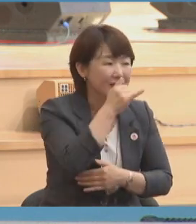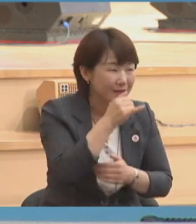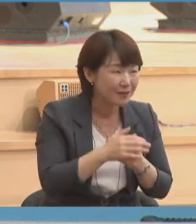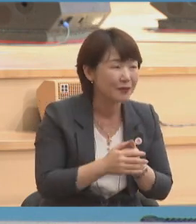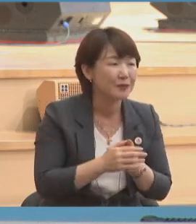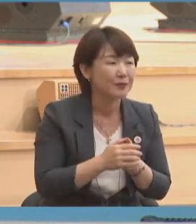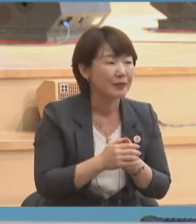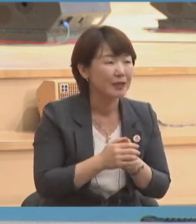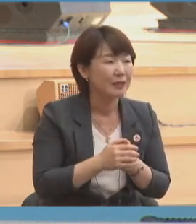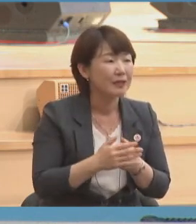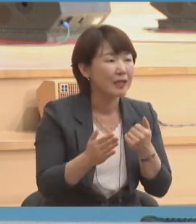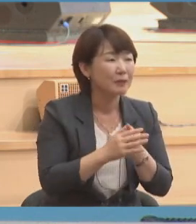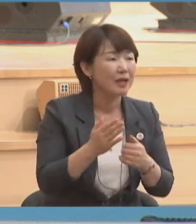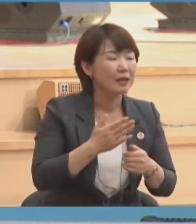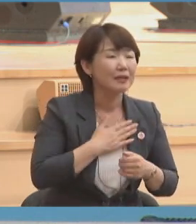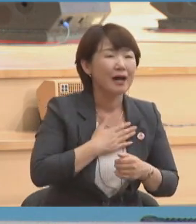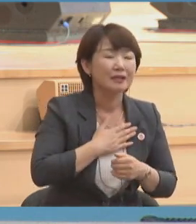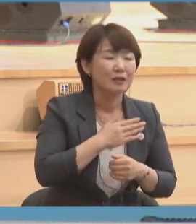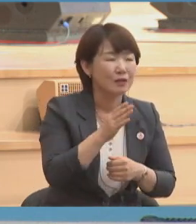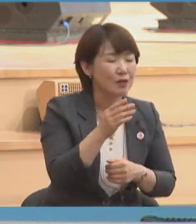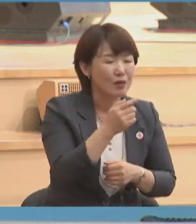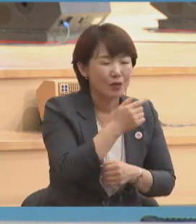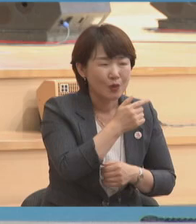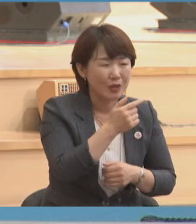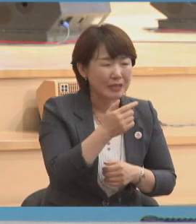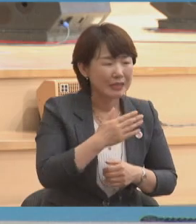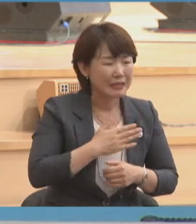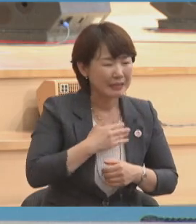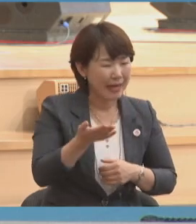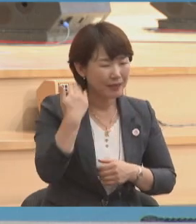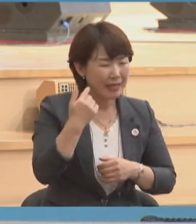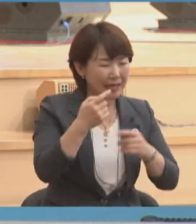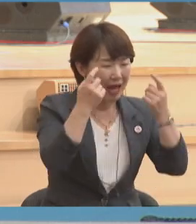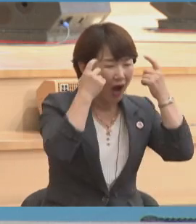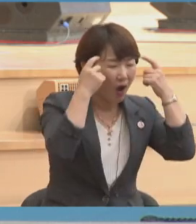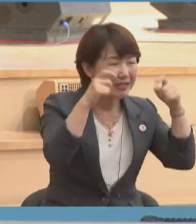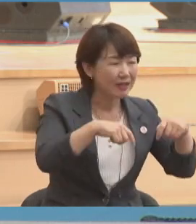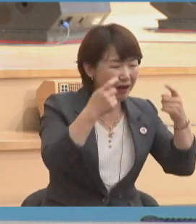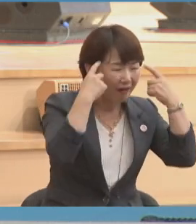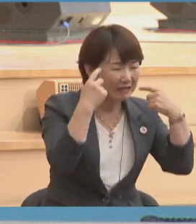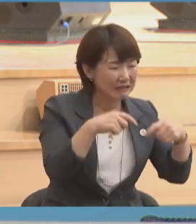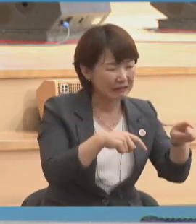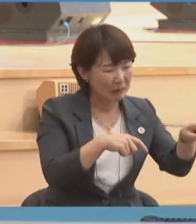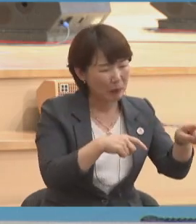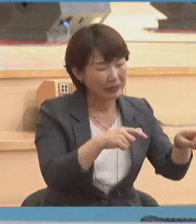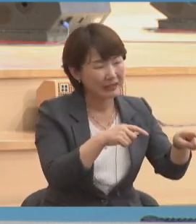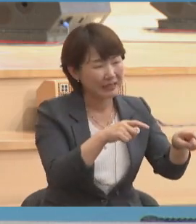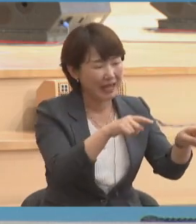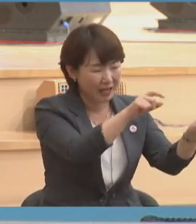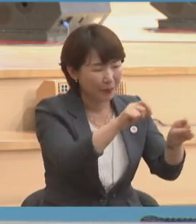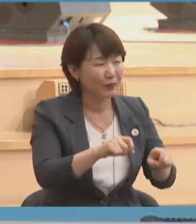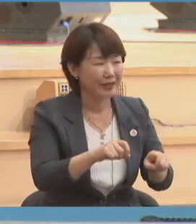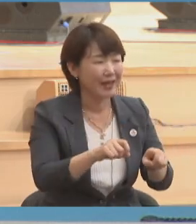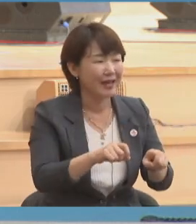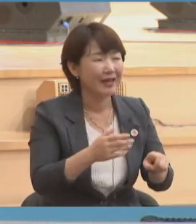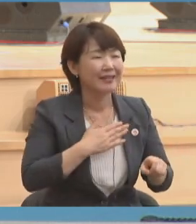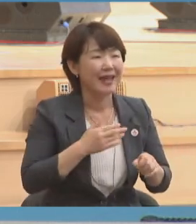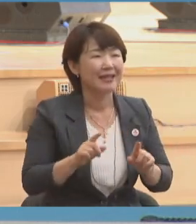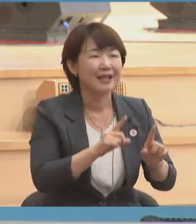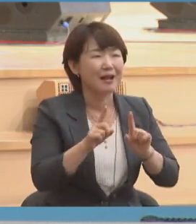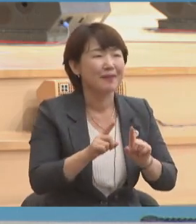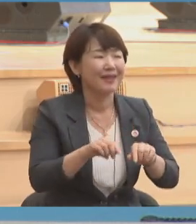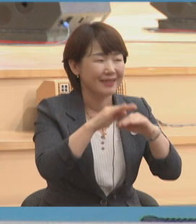어리석어, 자기는 진짜 어리석어 보였던 그게 지금은 자기 삶의 전부가 되었다고. 그게 뭐냐? 오직